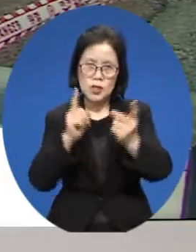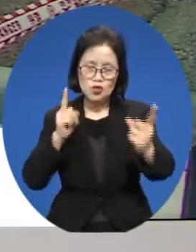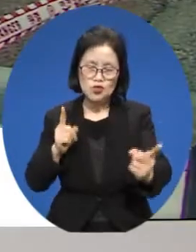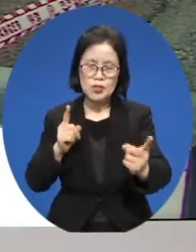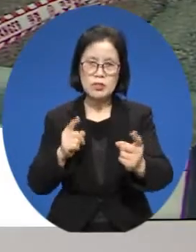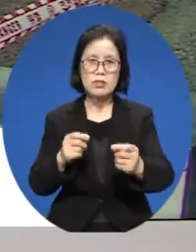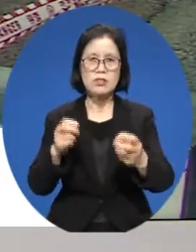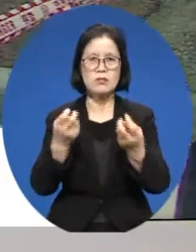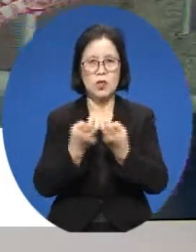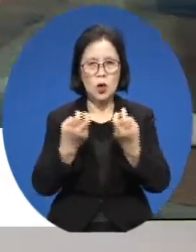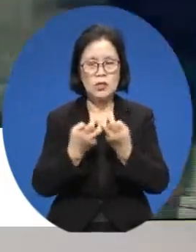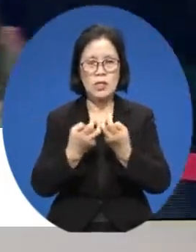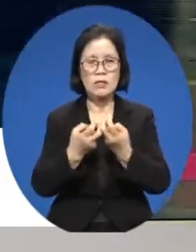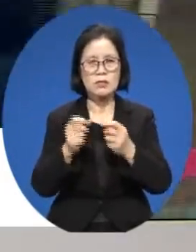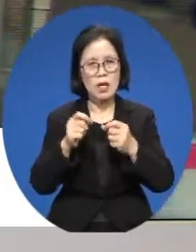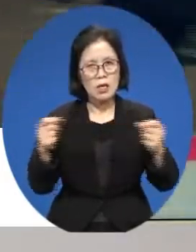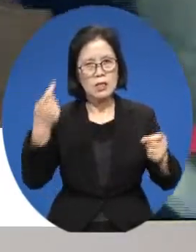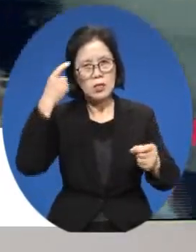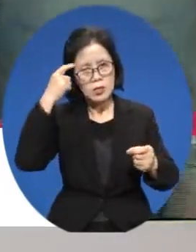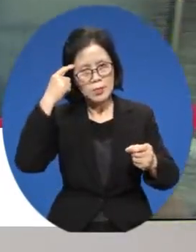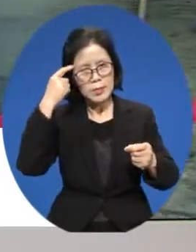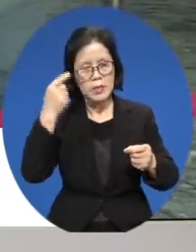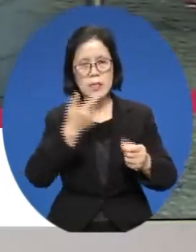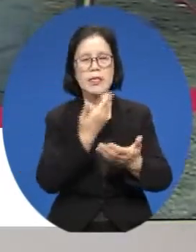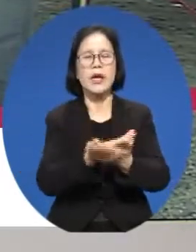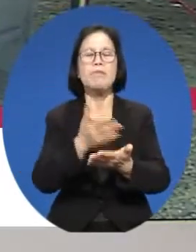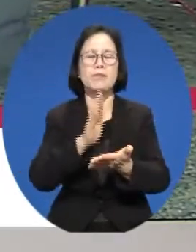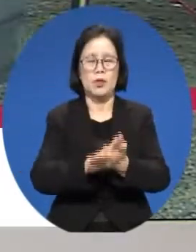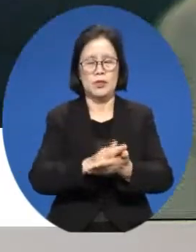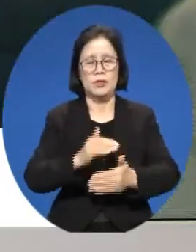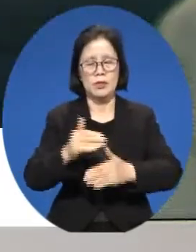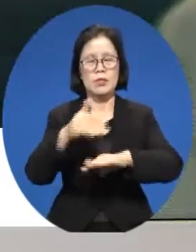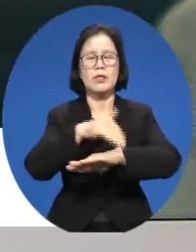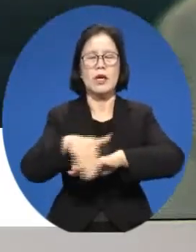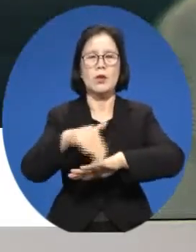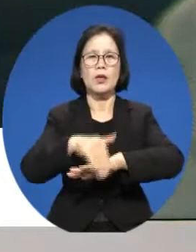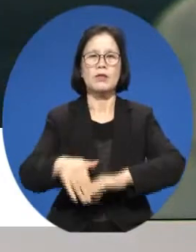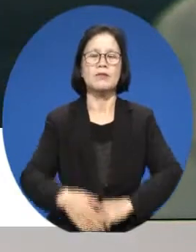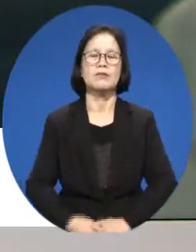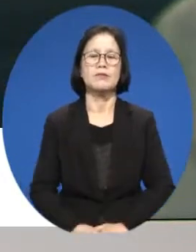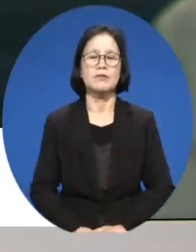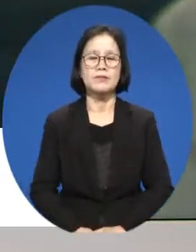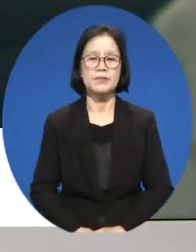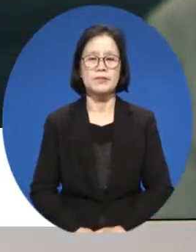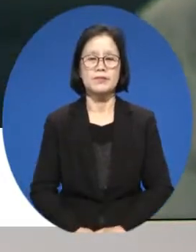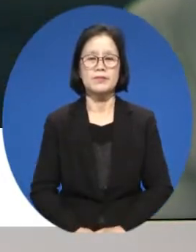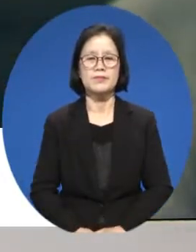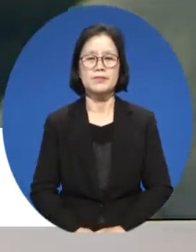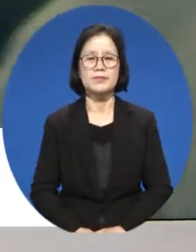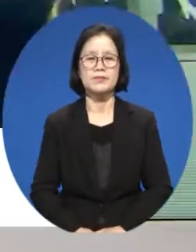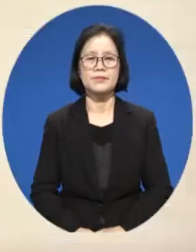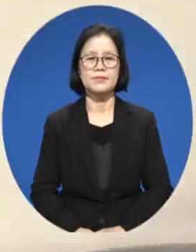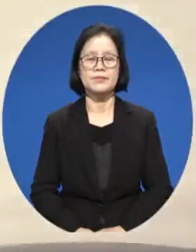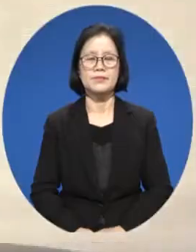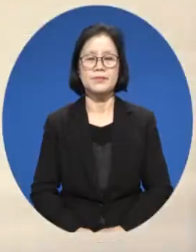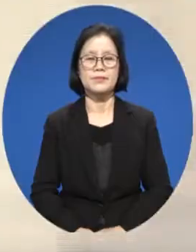등 방역 정책도 장기적 관점으로 큰 틀에서 개편해 나갈 예정입니다. 이어서 이재상 기자입니다.